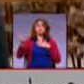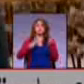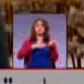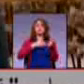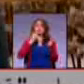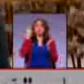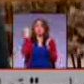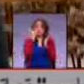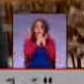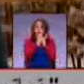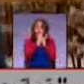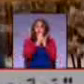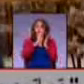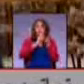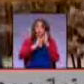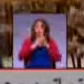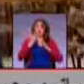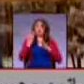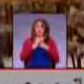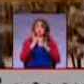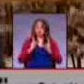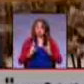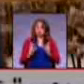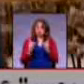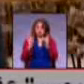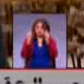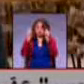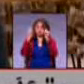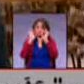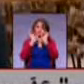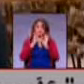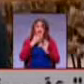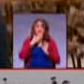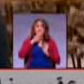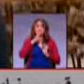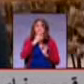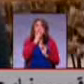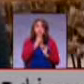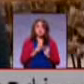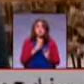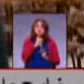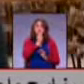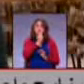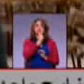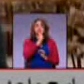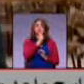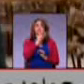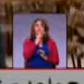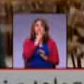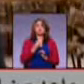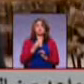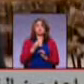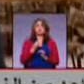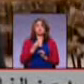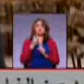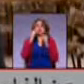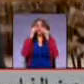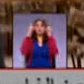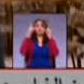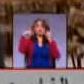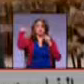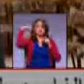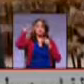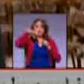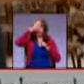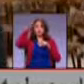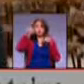وجاري التنفيذ في القرية بفضل الله، ثم فضل ان البرنامج صح الناس بالنسبة لنا، والناس